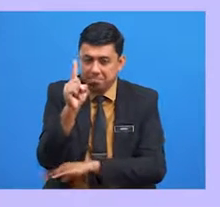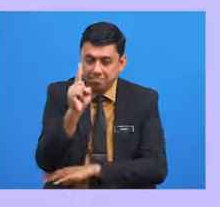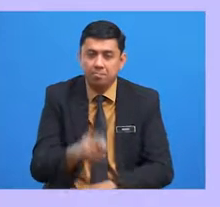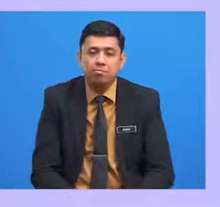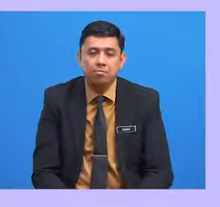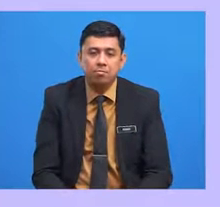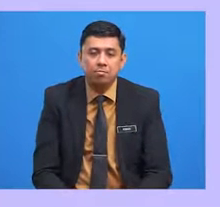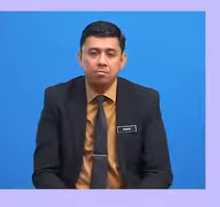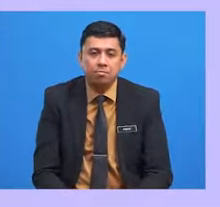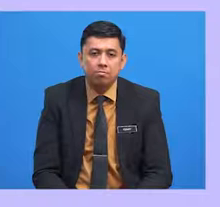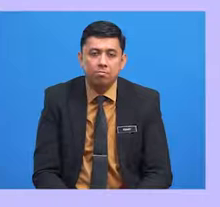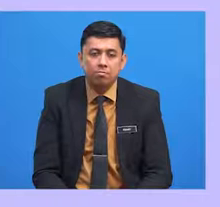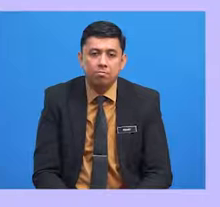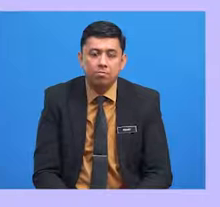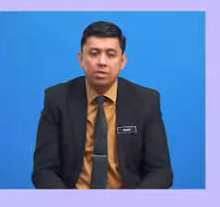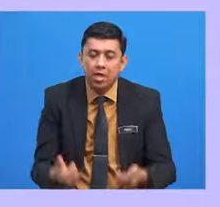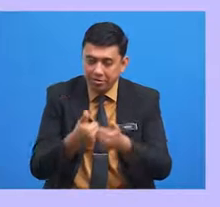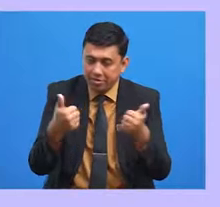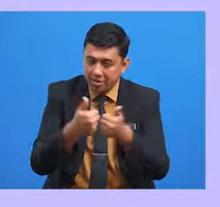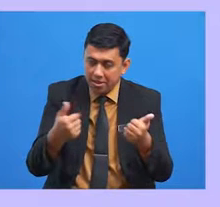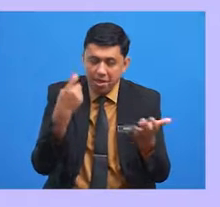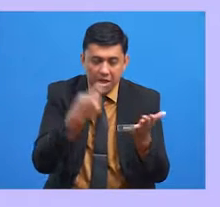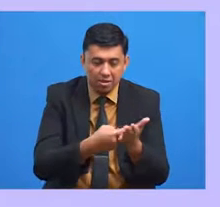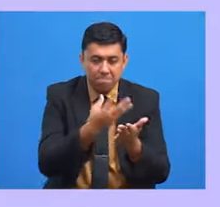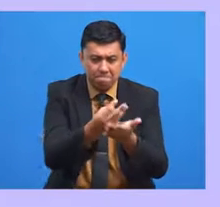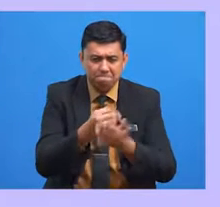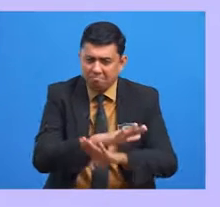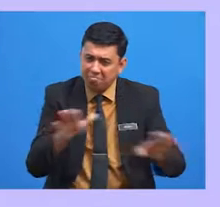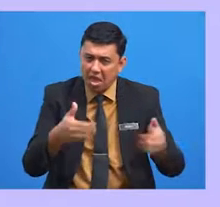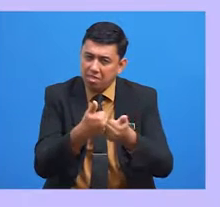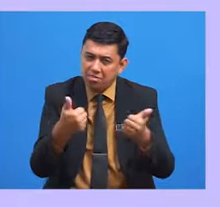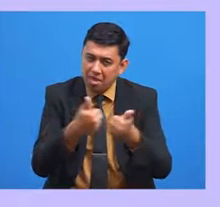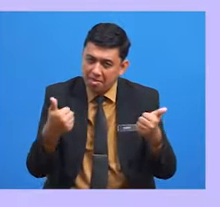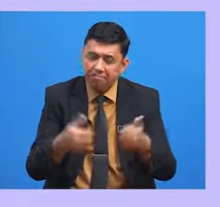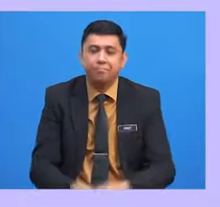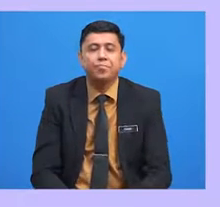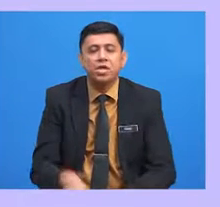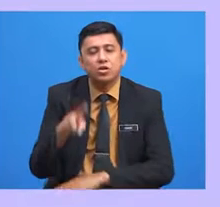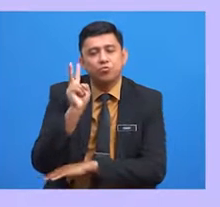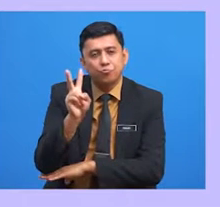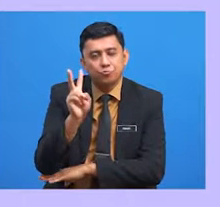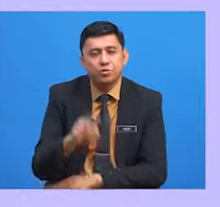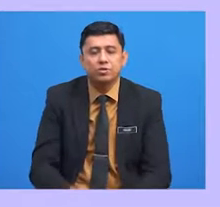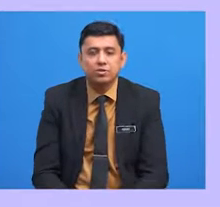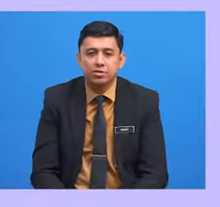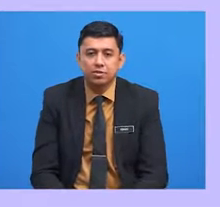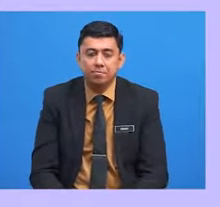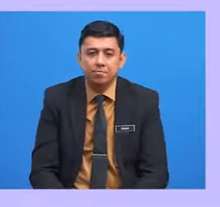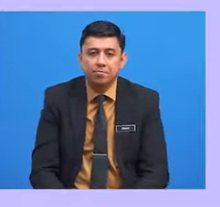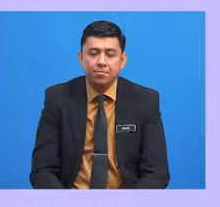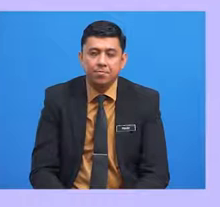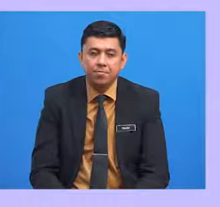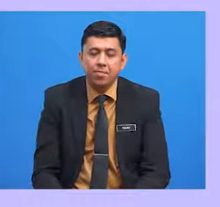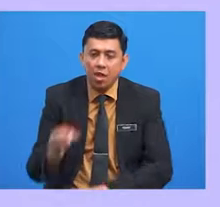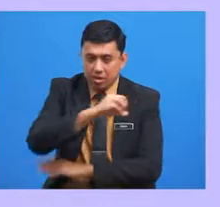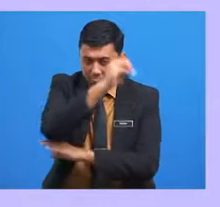ianya adalah keanjalan harga permintaan tak anjal. Ciri yang kedua, keluk keanjalan harga